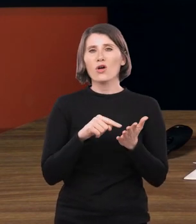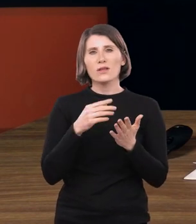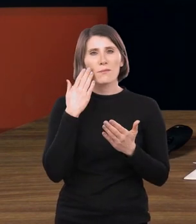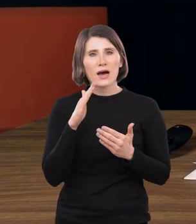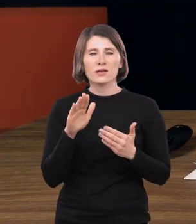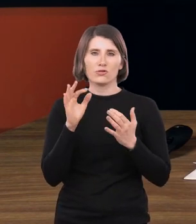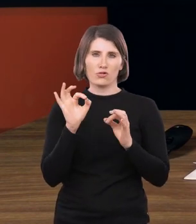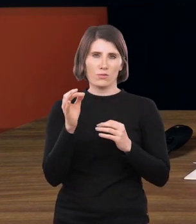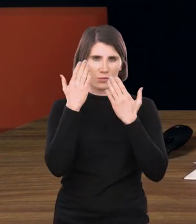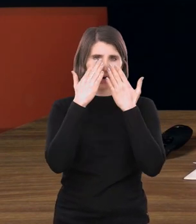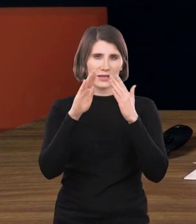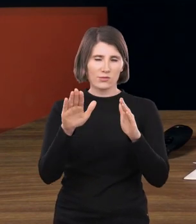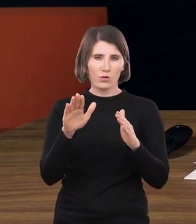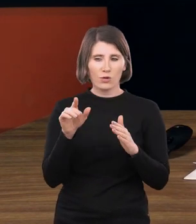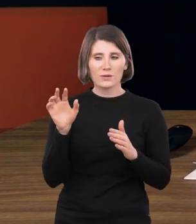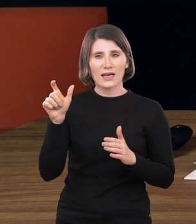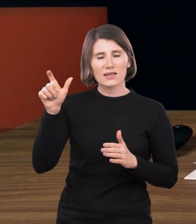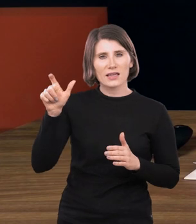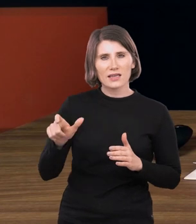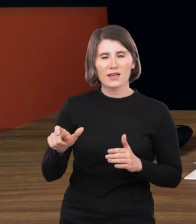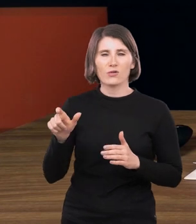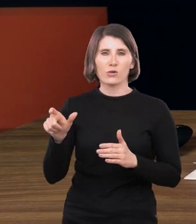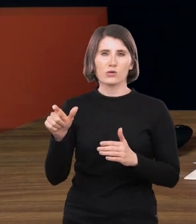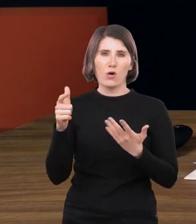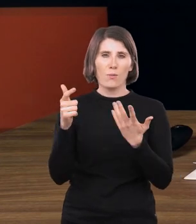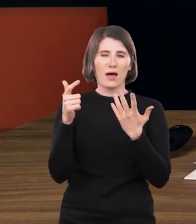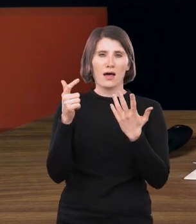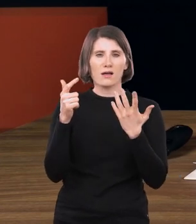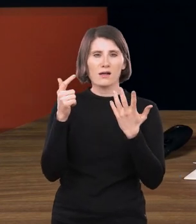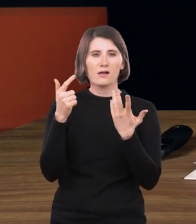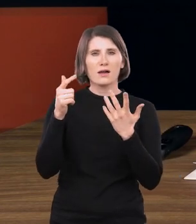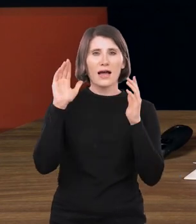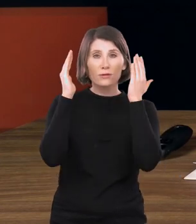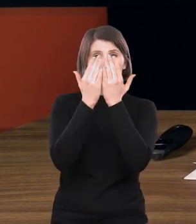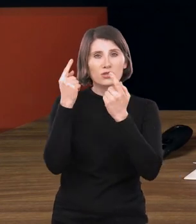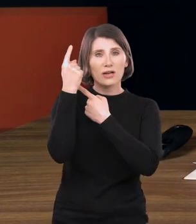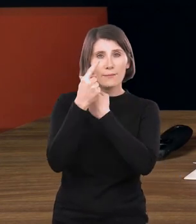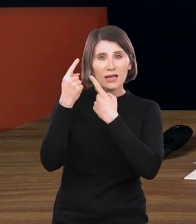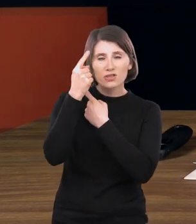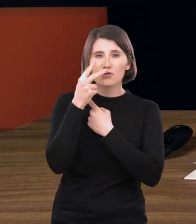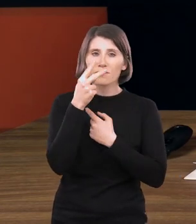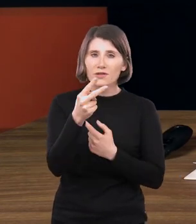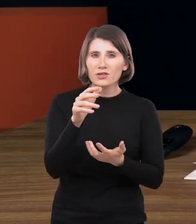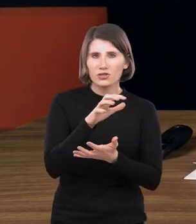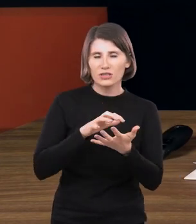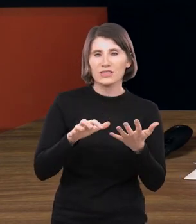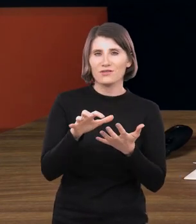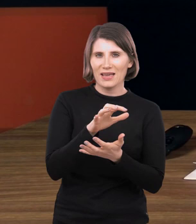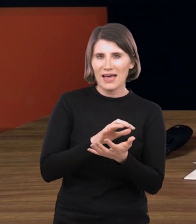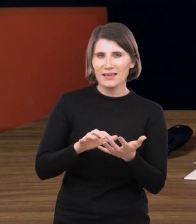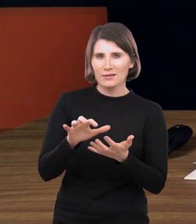jak myśli, jak postrzega rzeczywistość właśnie osoba z spektrum zaburzeń